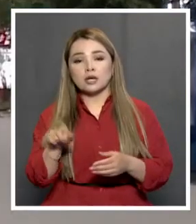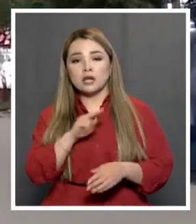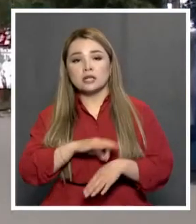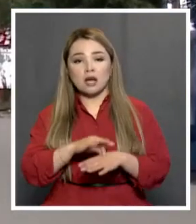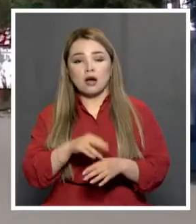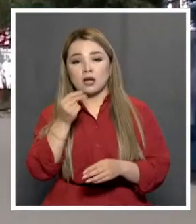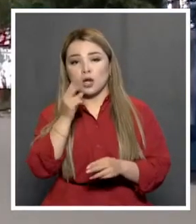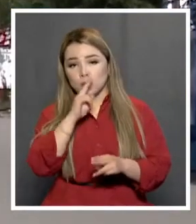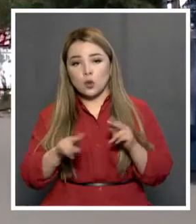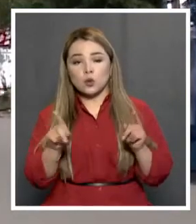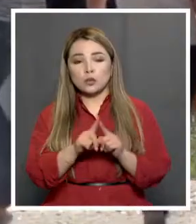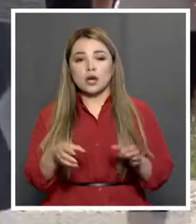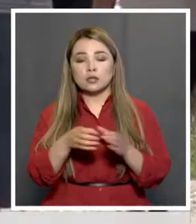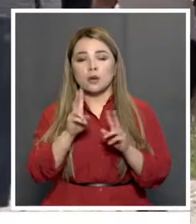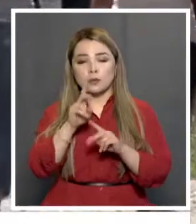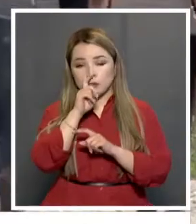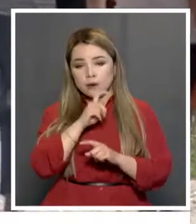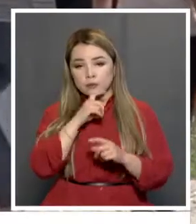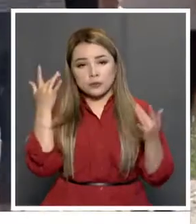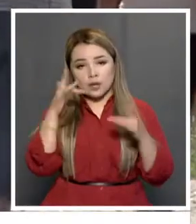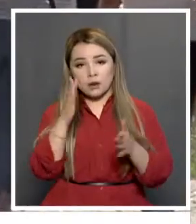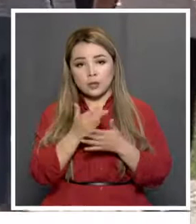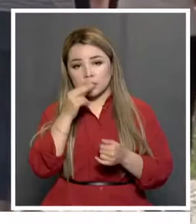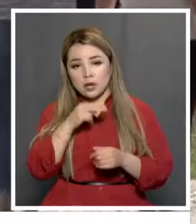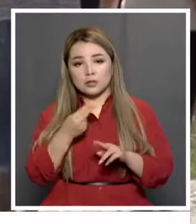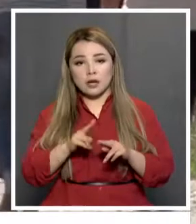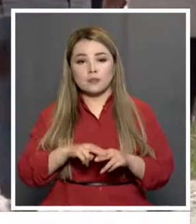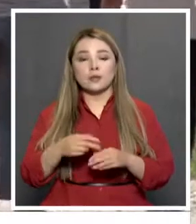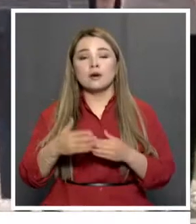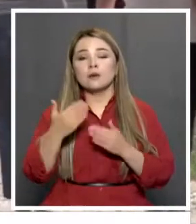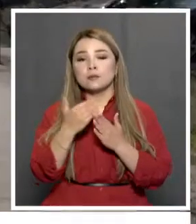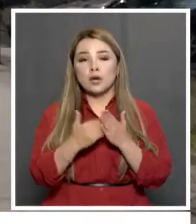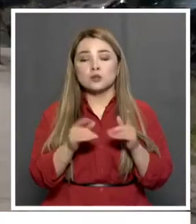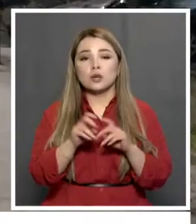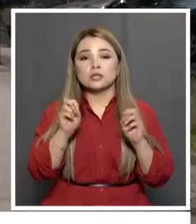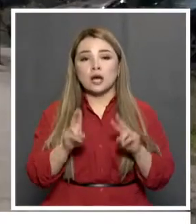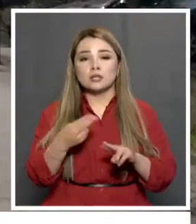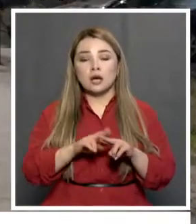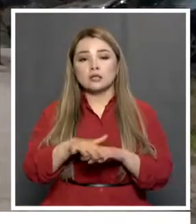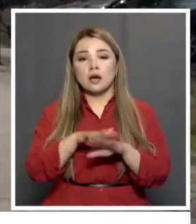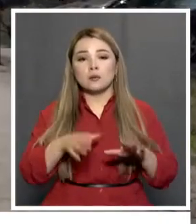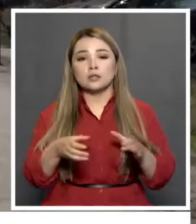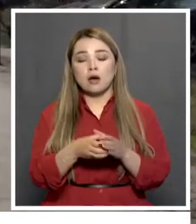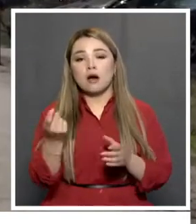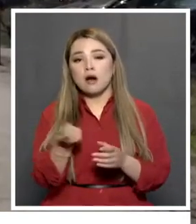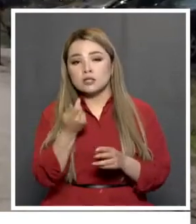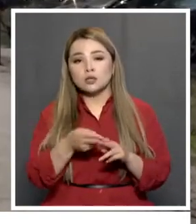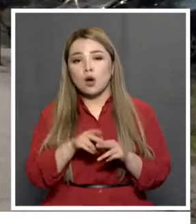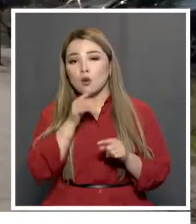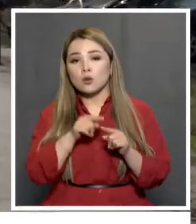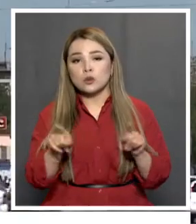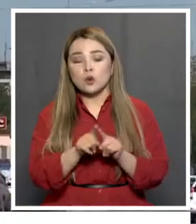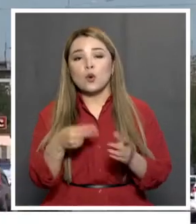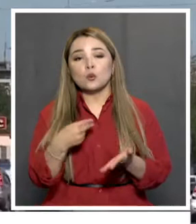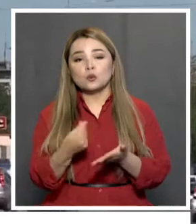ақша жоғалған басында ешкім аңғармаған. Себебі күдікті арнай бағдарламаның осал тұсын пайдаланып, аз көлемдегі соманы араға уақыт салып